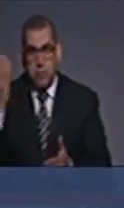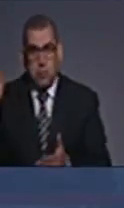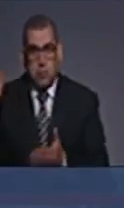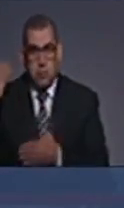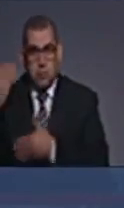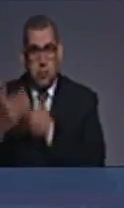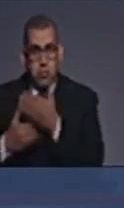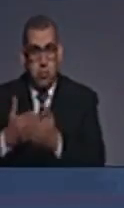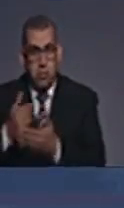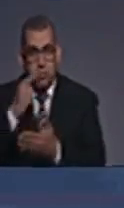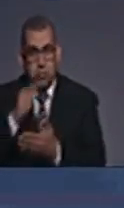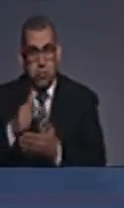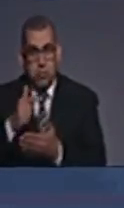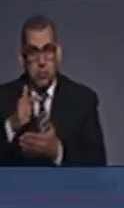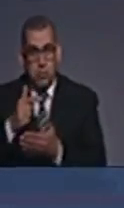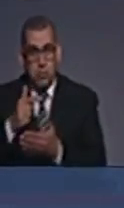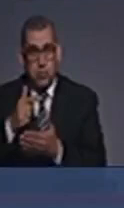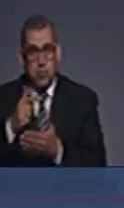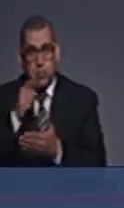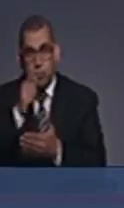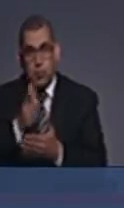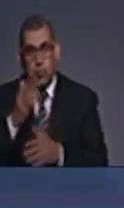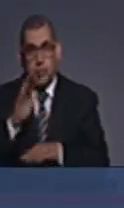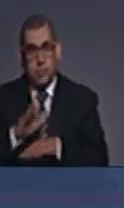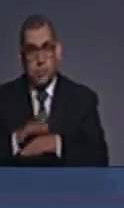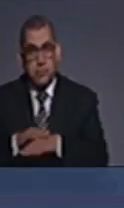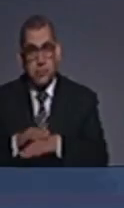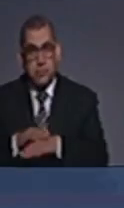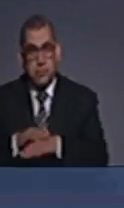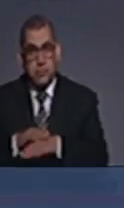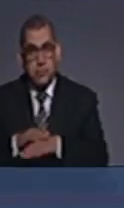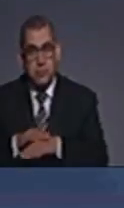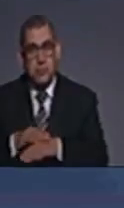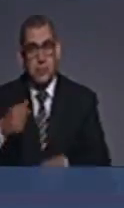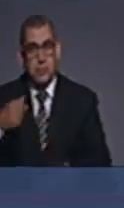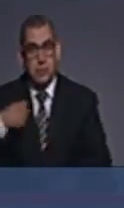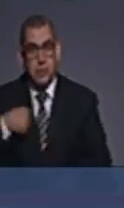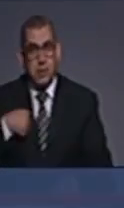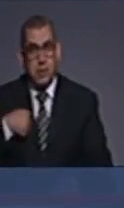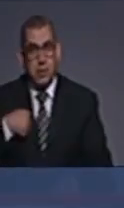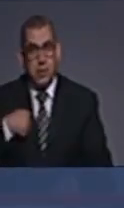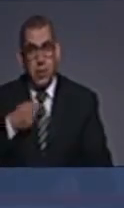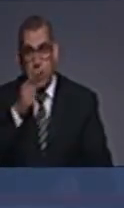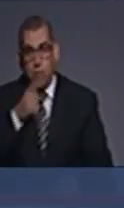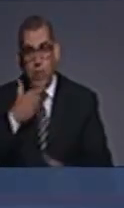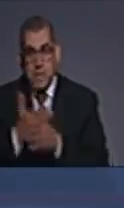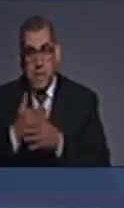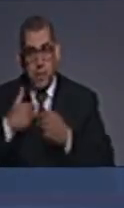وزي ما قلت كده برضو إن احنا مش كنا سبب فيها.